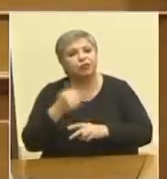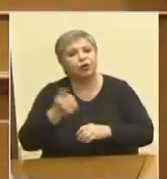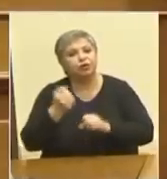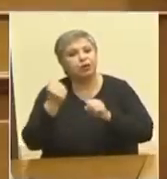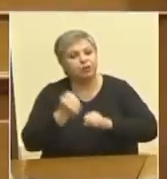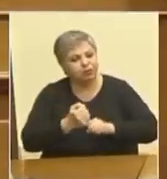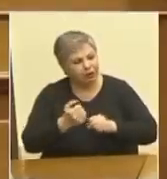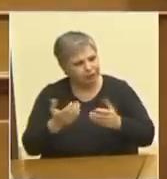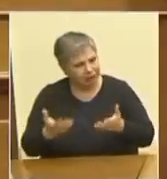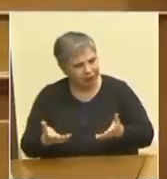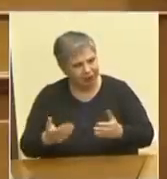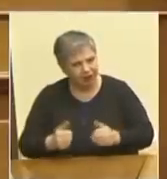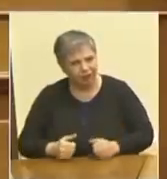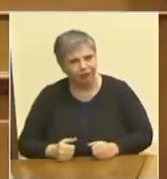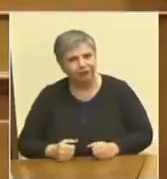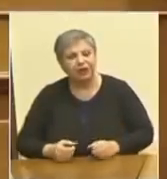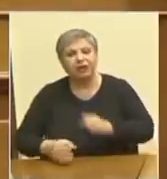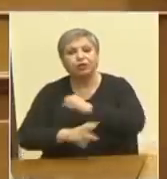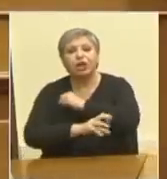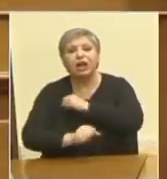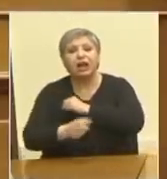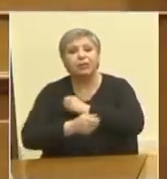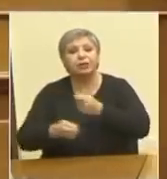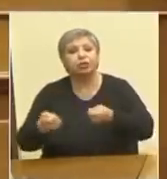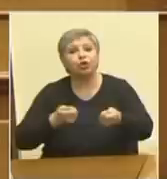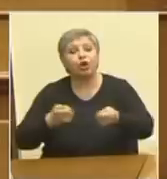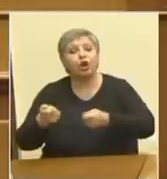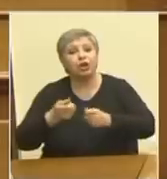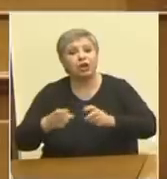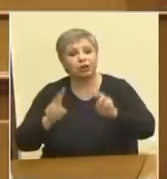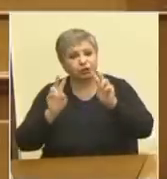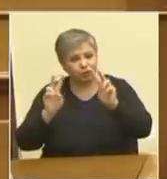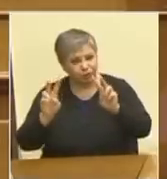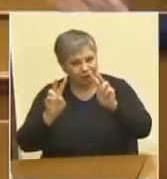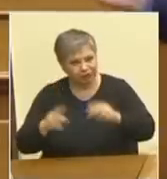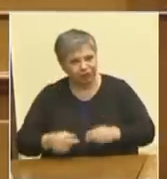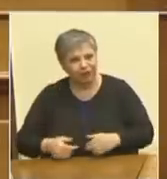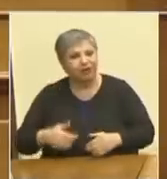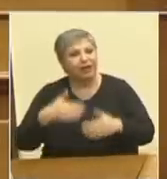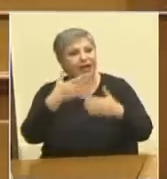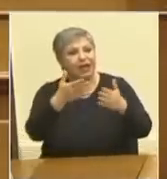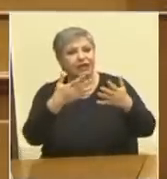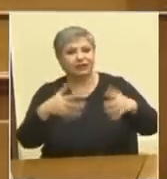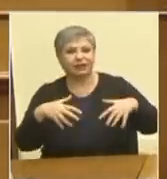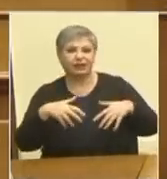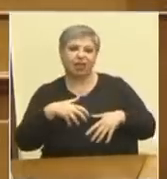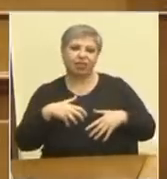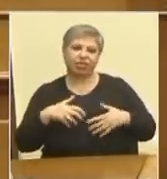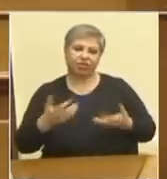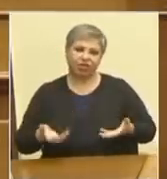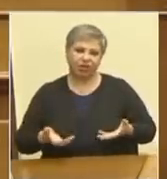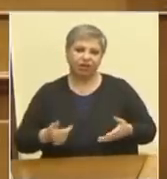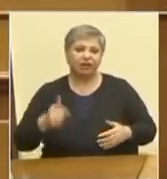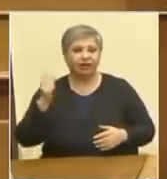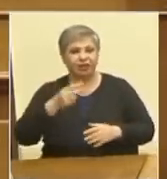κύριε Σπίρτζη? Γραμματέας οργανωτικού ΠΑΣΟΚ. Εσείς είστε το νέο, και χαμογελάτε τώρα. Πολύ νέος είστε. Τζόβενος,